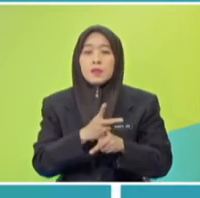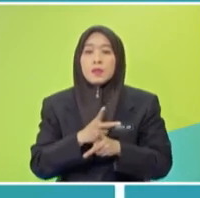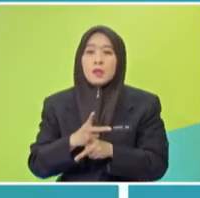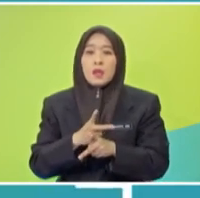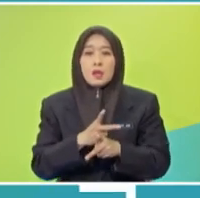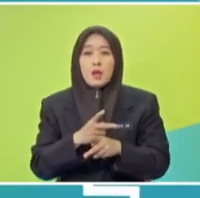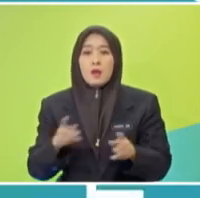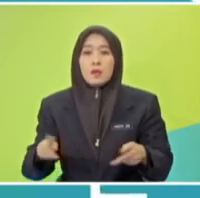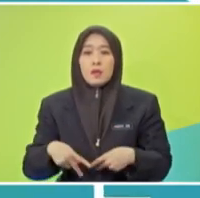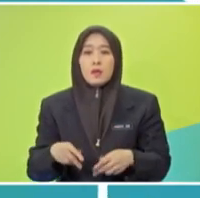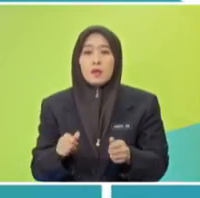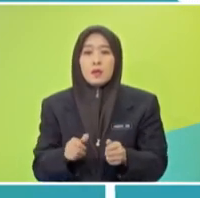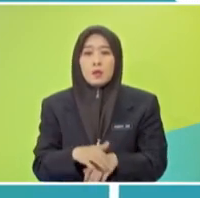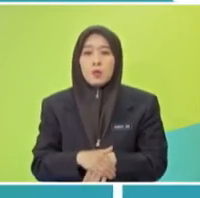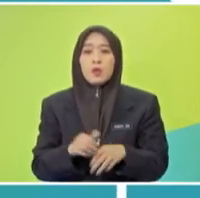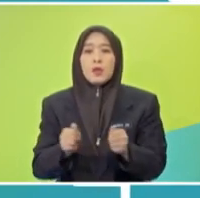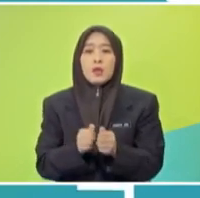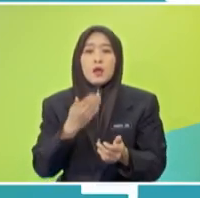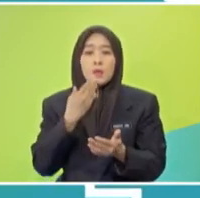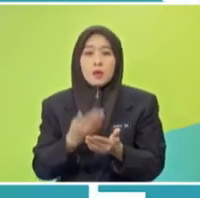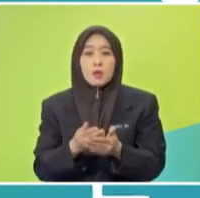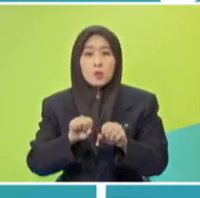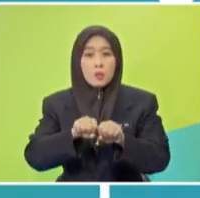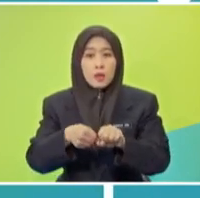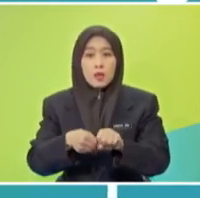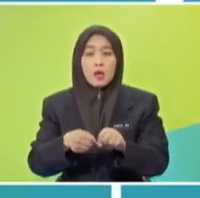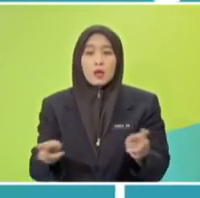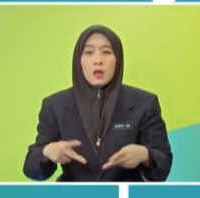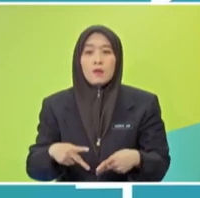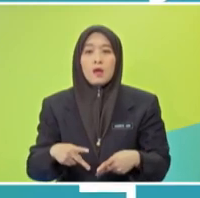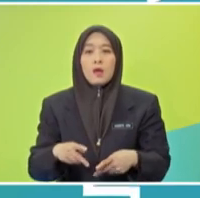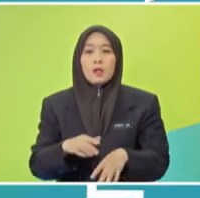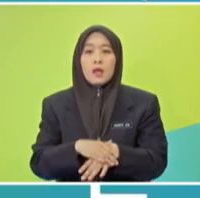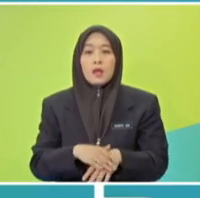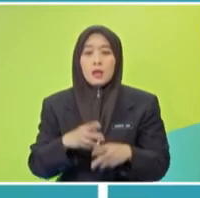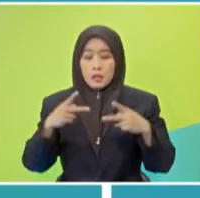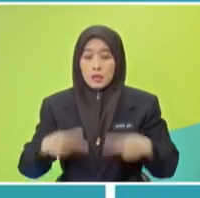tangan itu dengan bahayanya supaya keras tangan itu kekal cantik